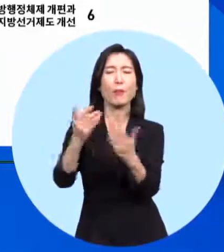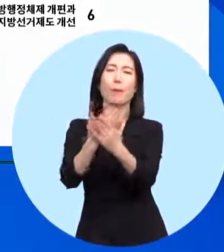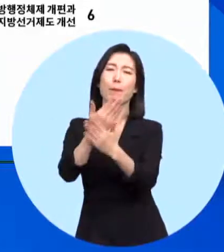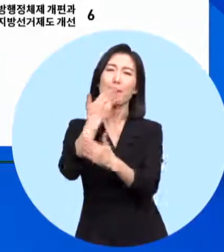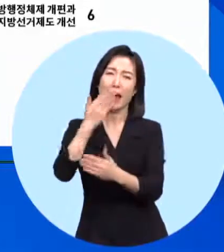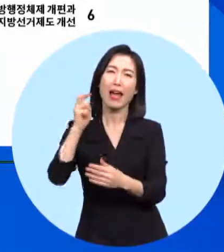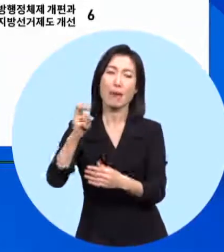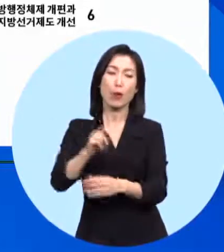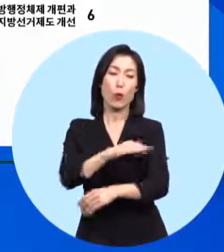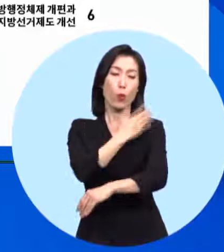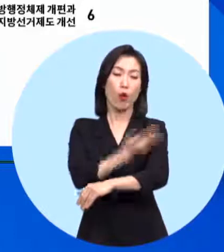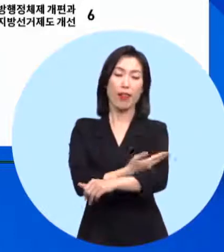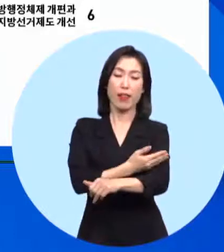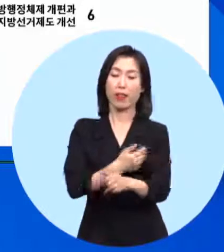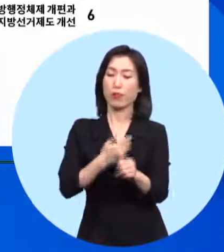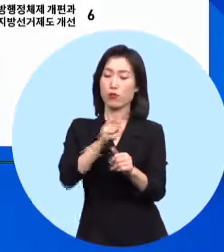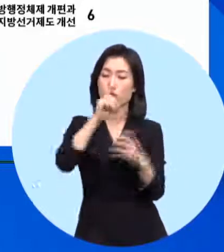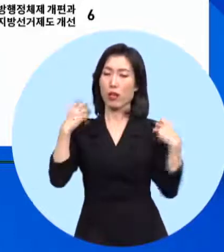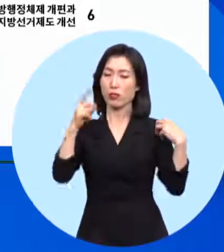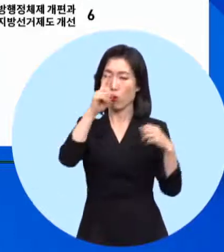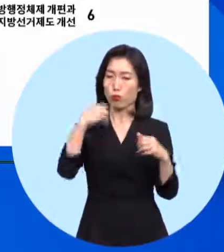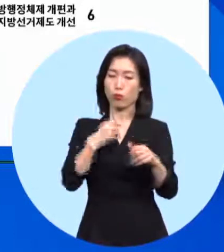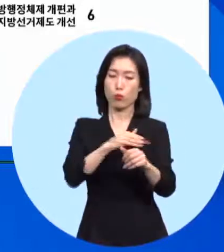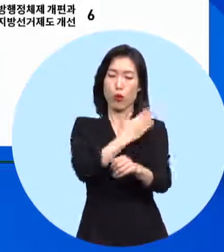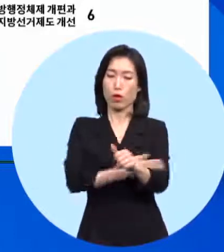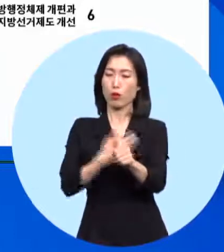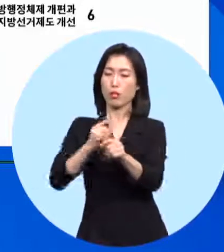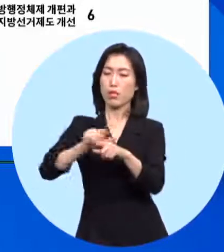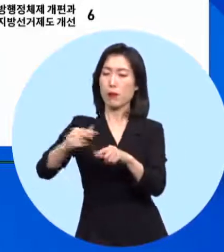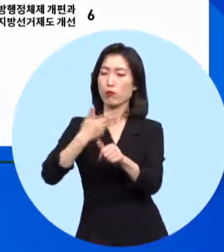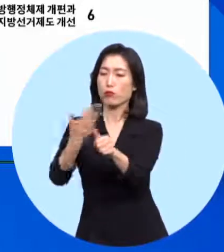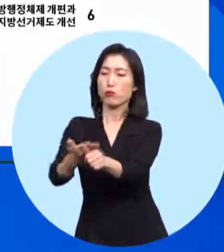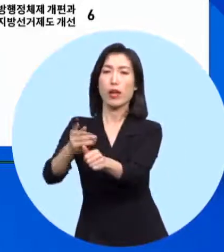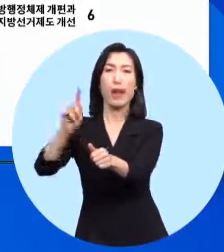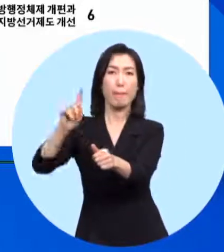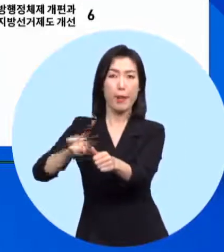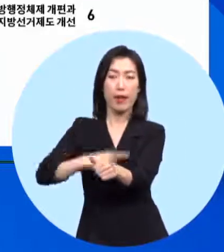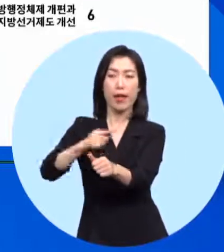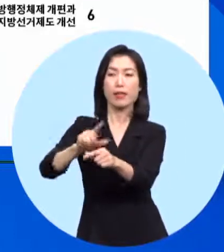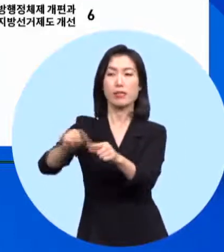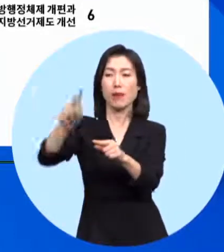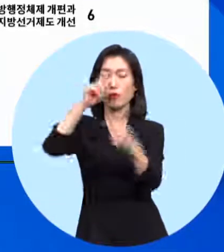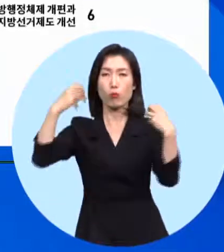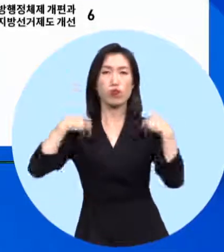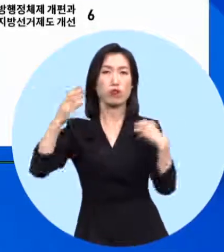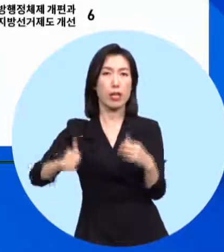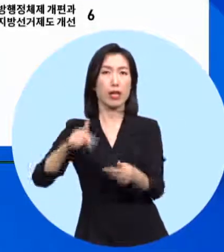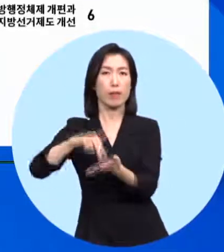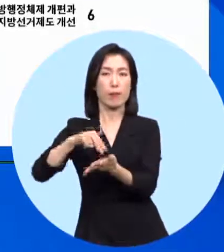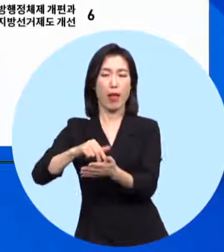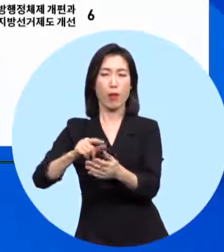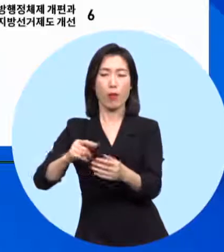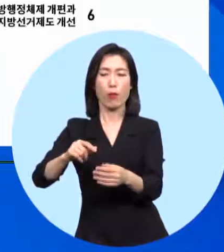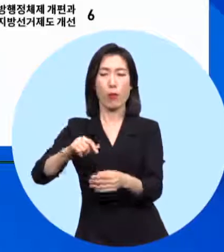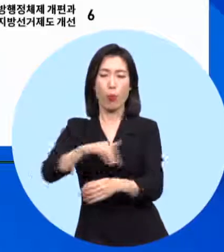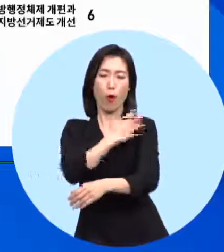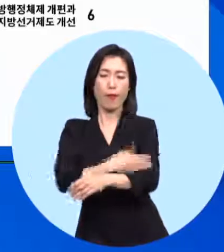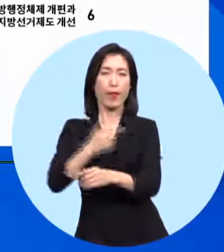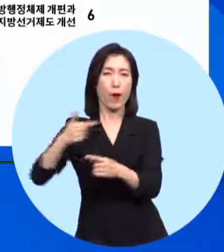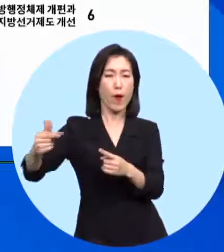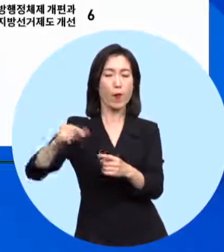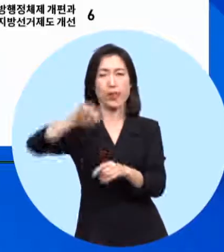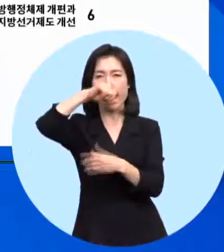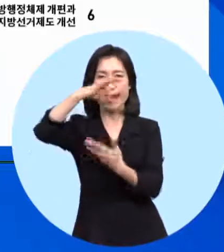권한이 내려가니까 거기에 걸맞는 재정도 내려보내주겠다는 목표고 그다음에 중앙지방 간 또는 지방자치 간의 협력도 강화하고 그다음에